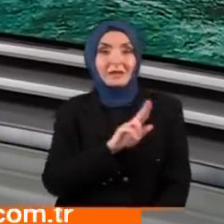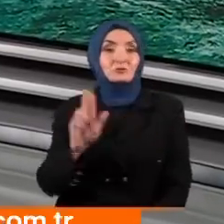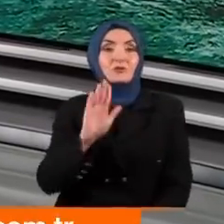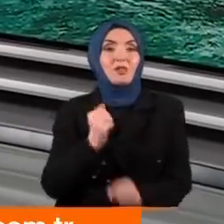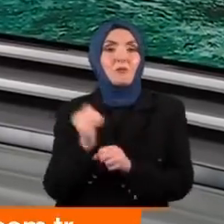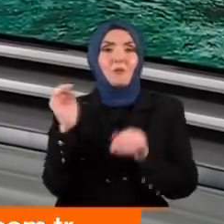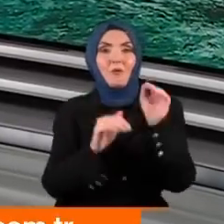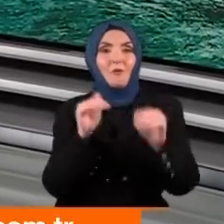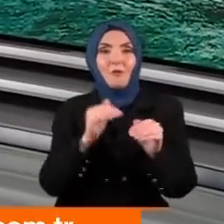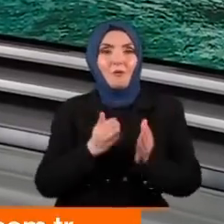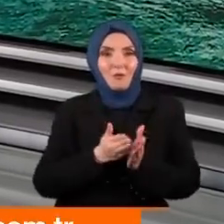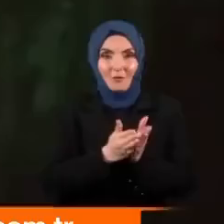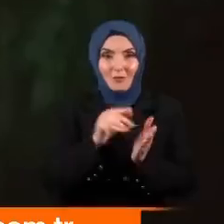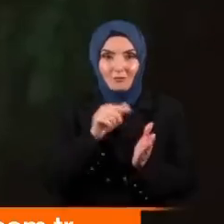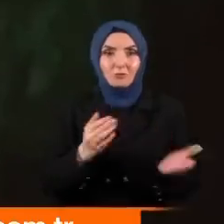Elbette bu